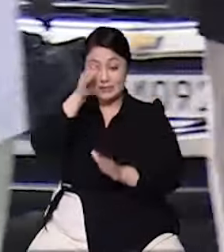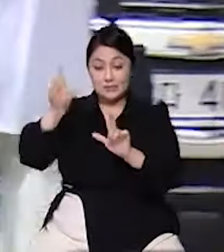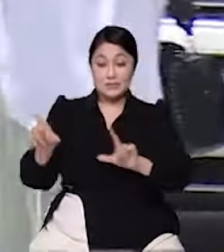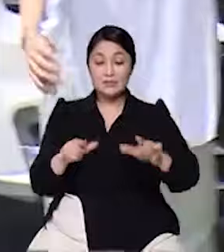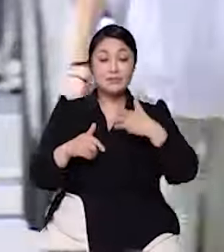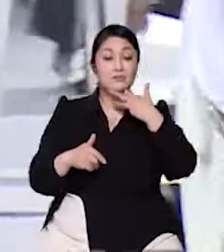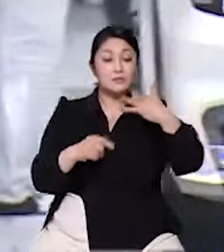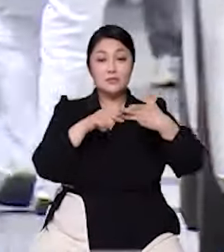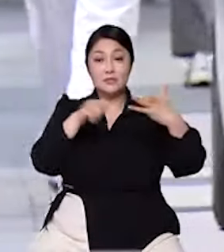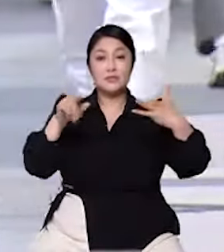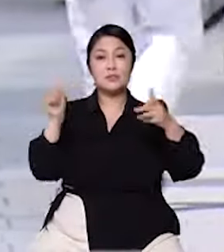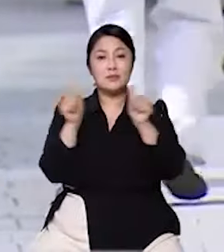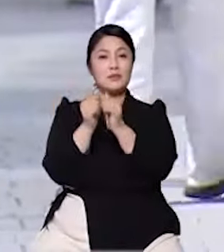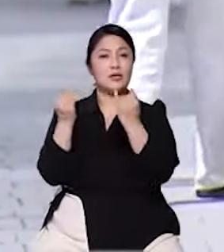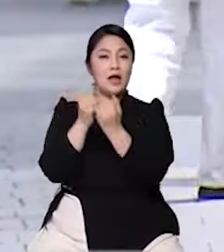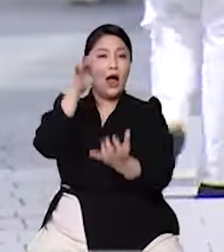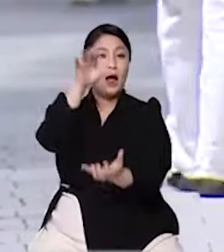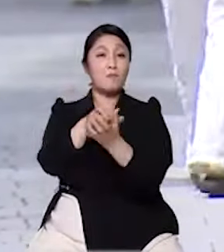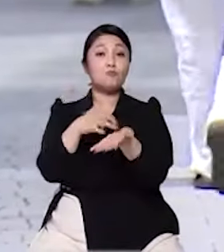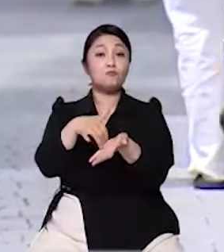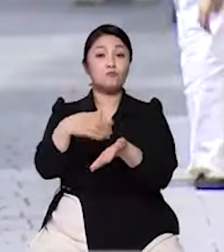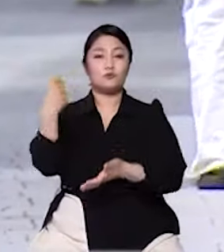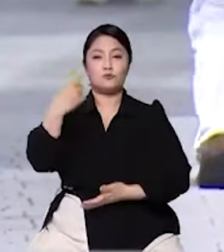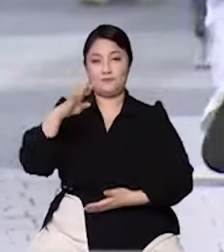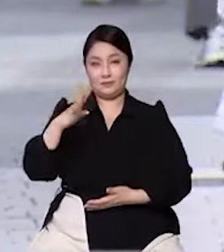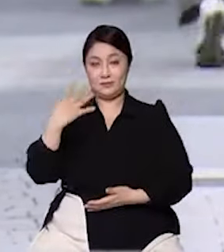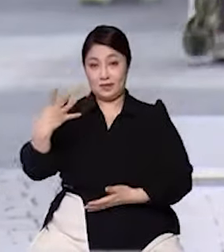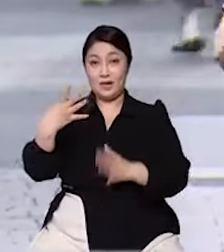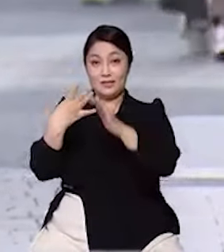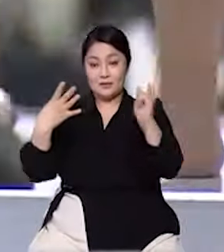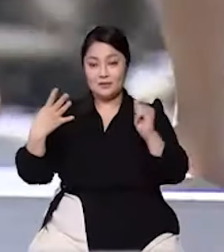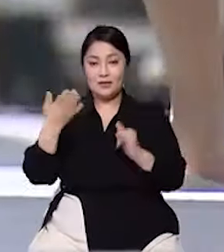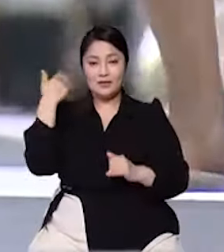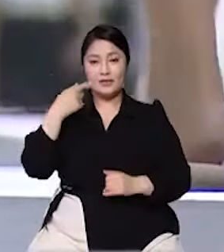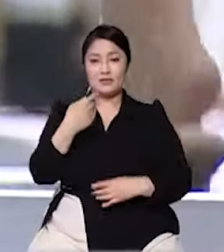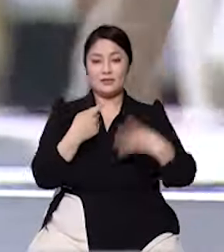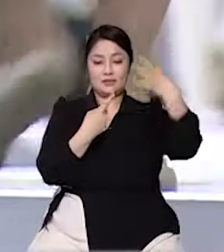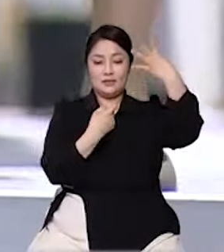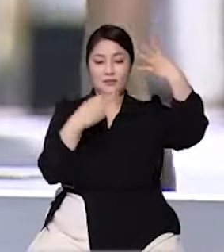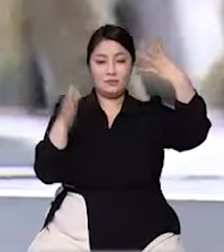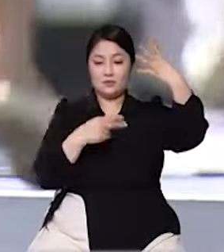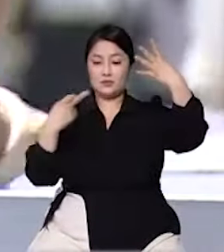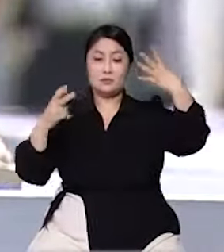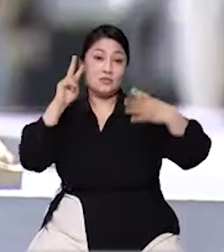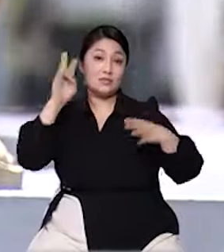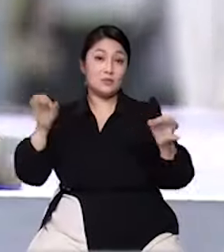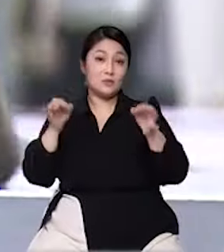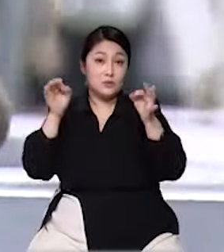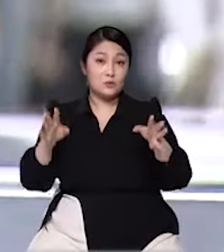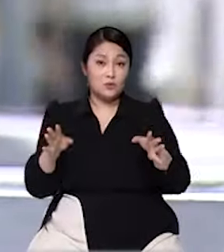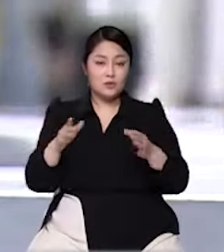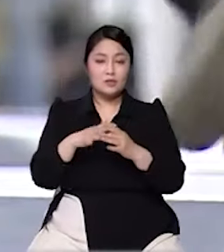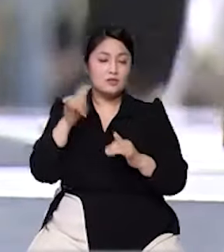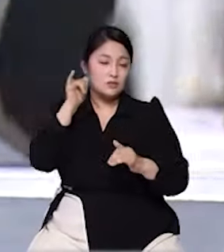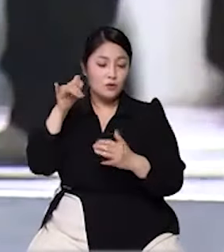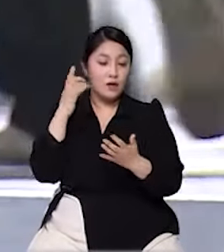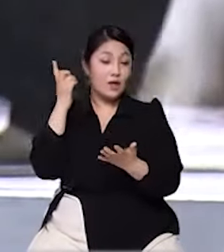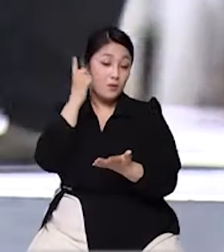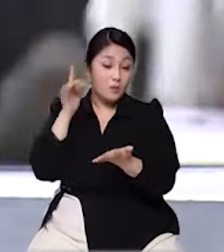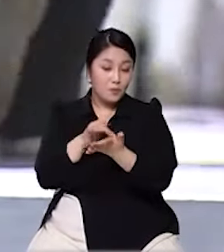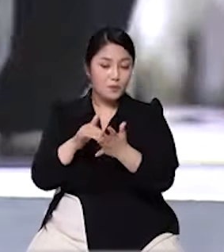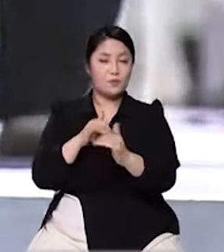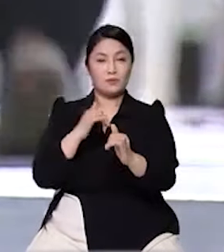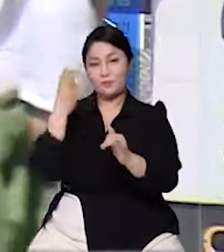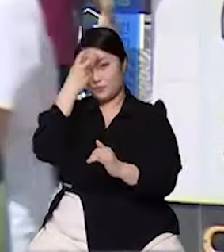만 18세 이상 여성과 남성 천사 명을 대상으로 지난 11일부터 12일까지 이틀간 유무선 전화 인터뷰로